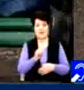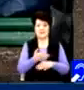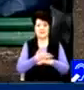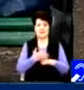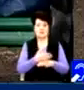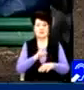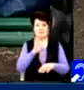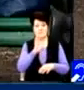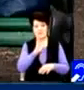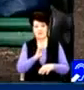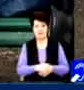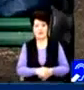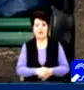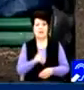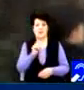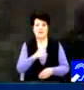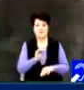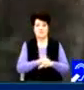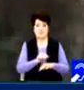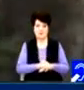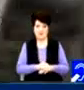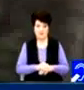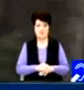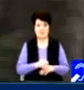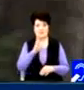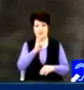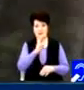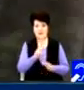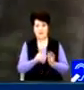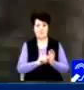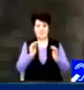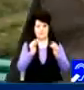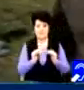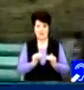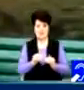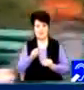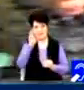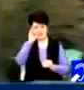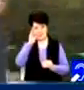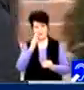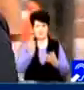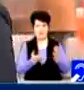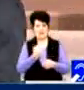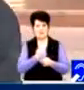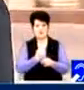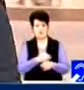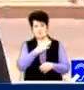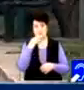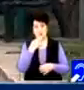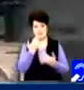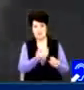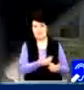feminin feminista vorbește și despre faptul că femeile primesc salarii și pensii mai mici decât bărbații chiar dacă muncesc la fel de mult ca și